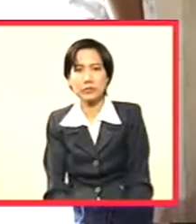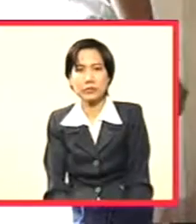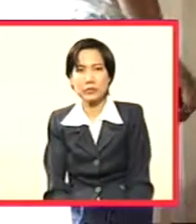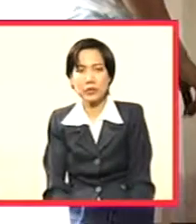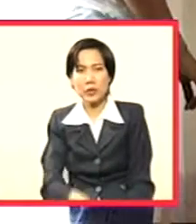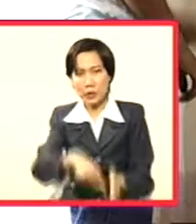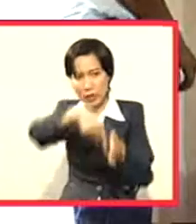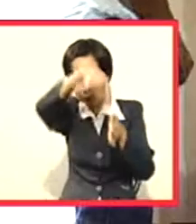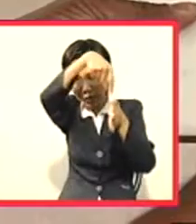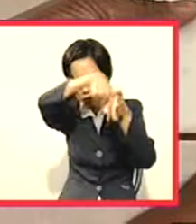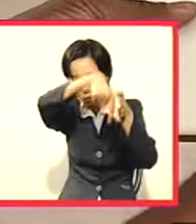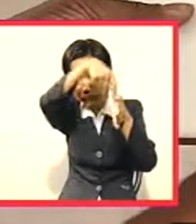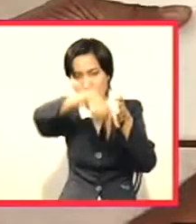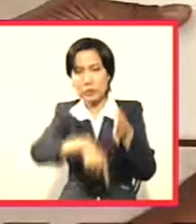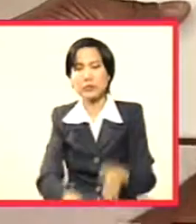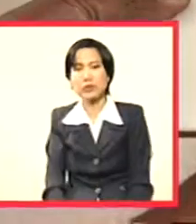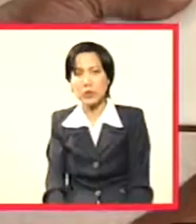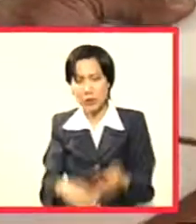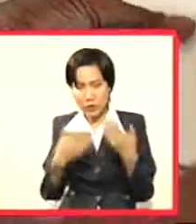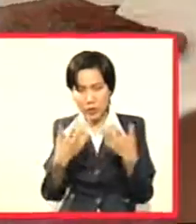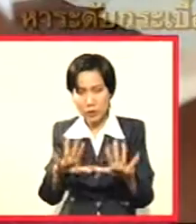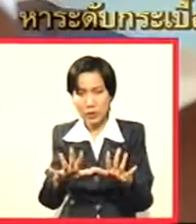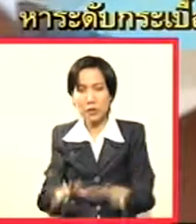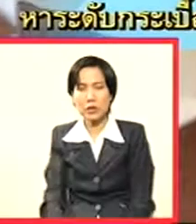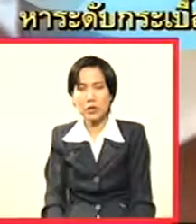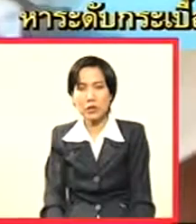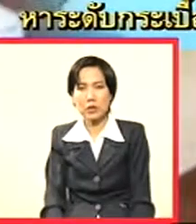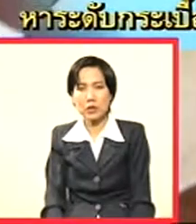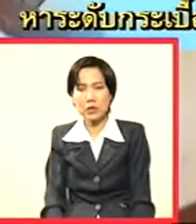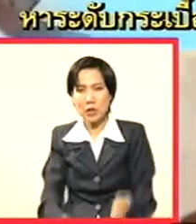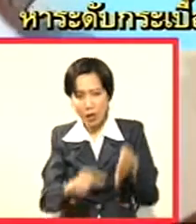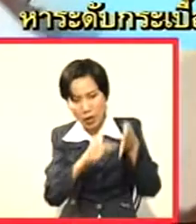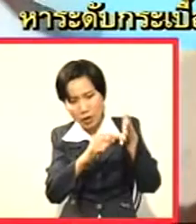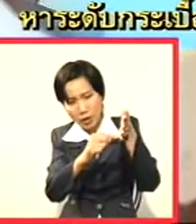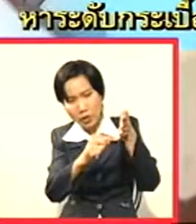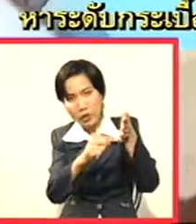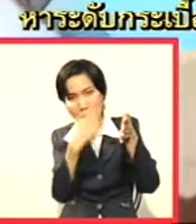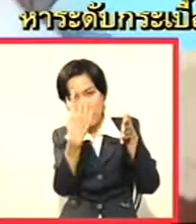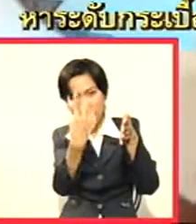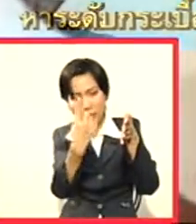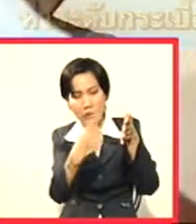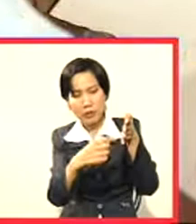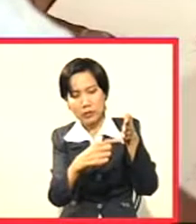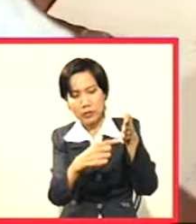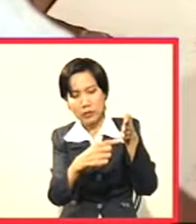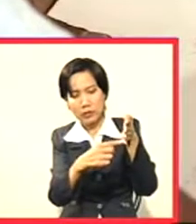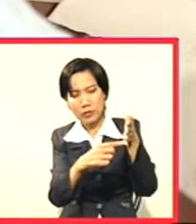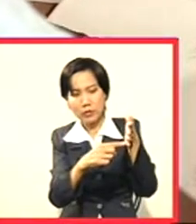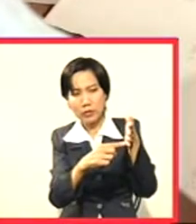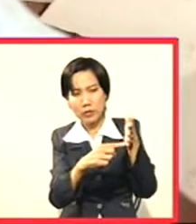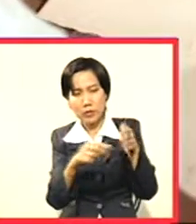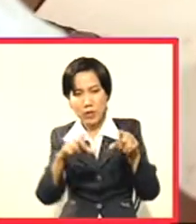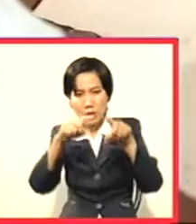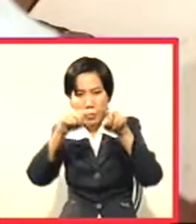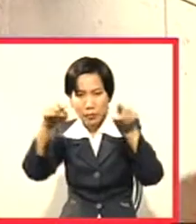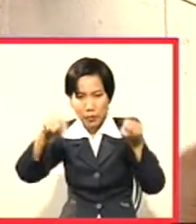งลำดับต่อไปหาระดับกระเบื้องแถวแรกจากพื้นขึ้นไปโดยใช้แผ่นกระเบื้องเป็นแนวทางในการวั